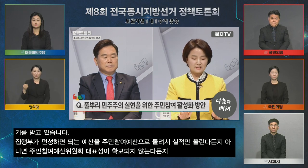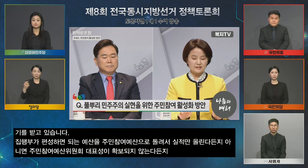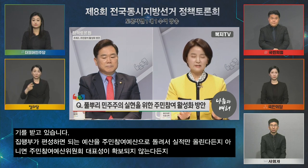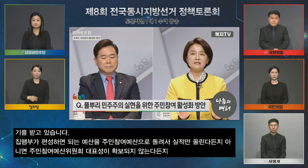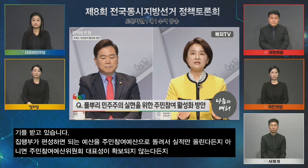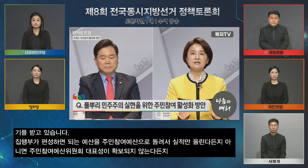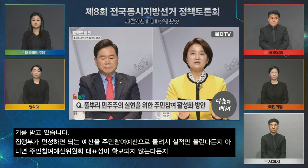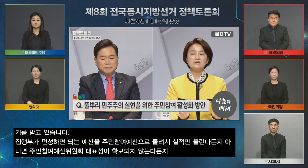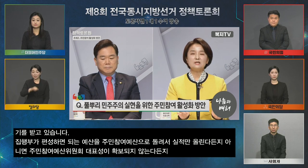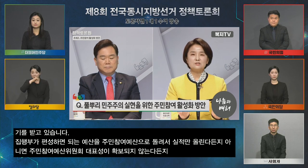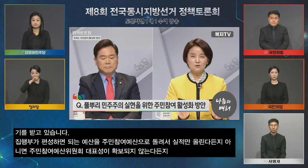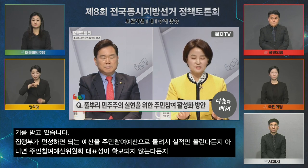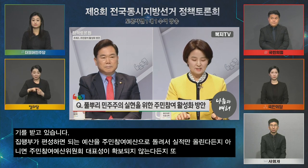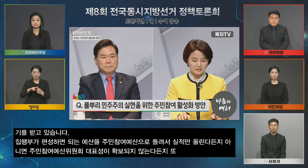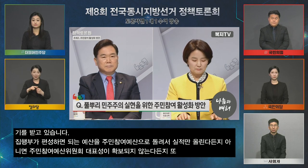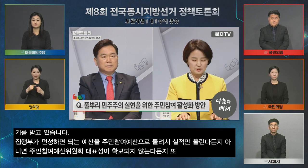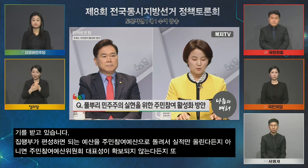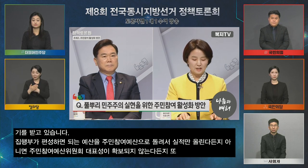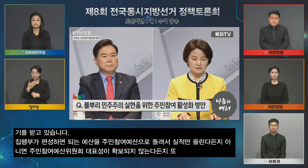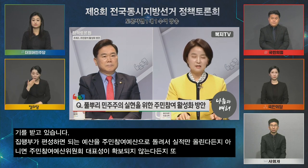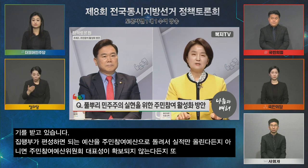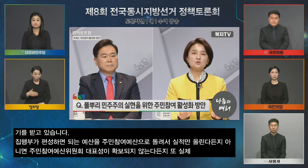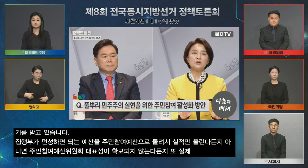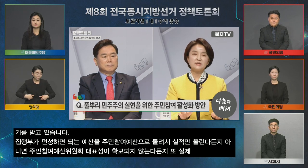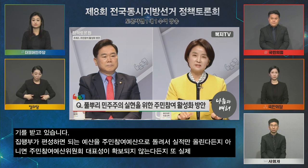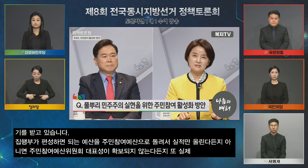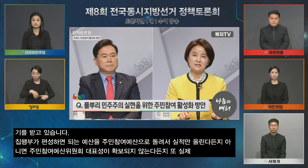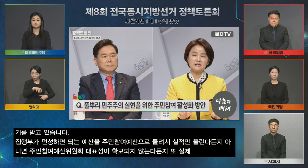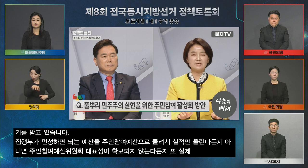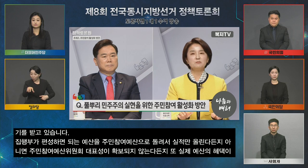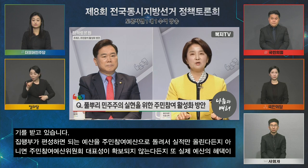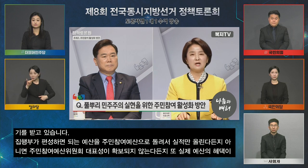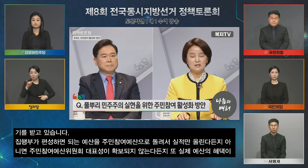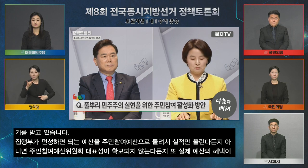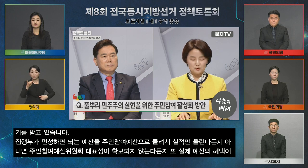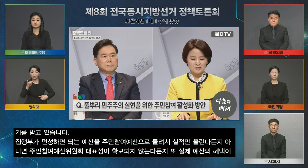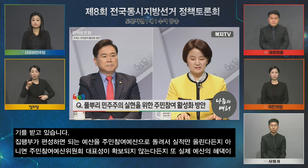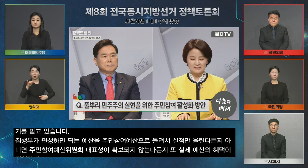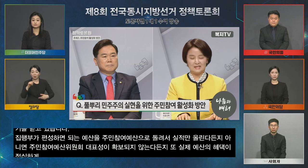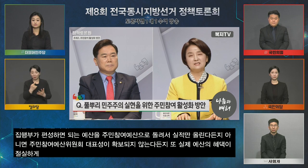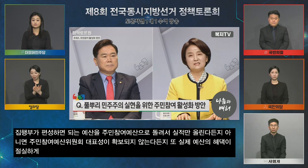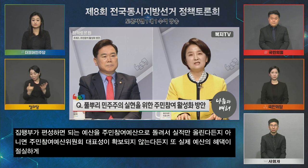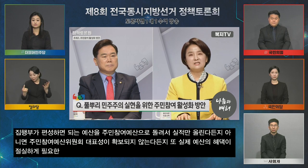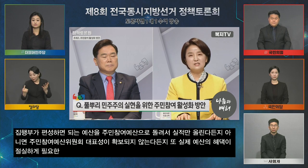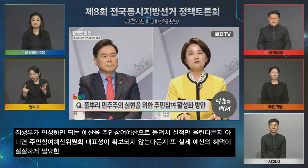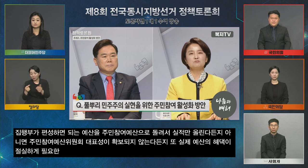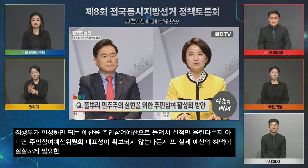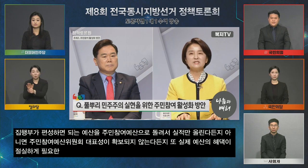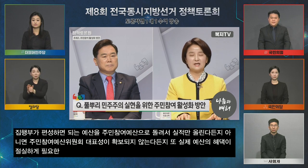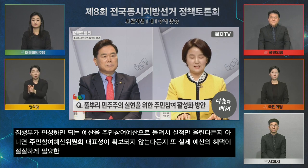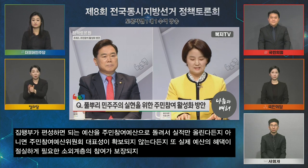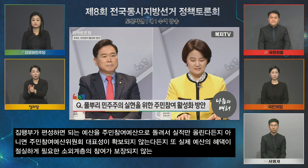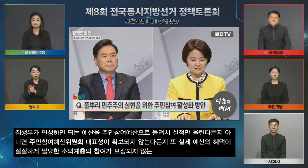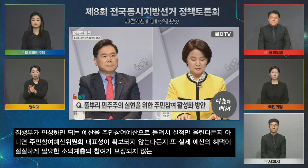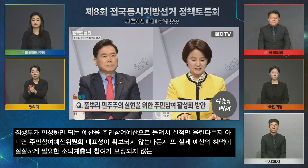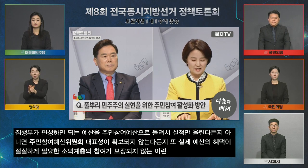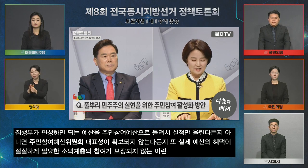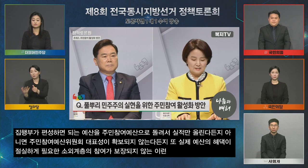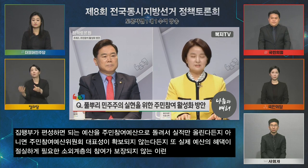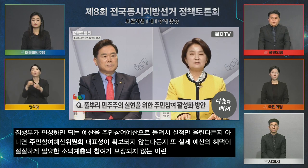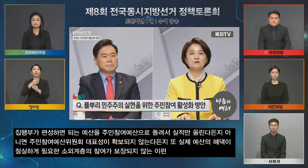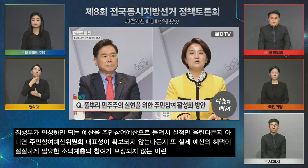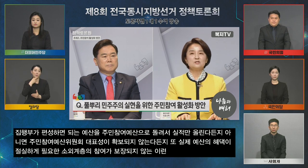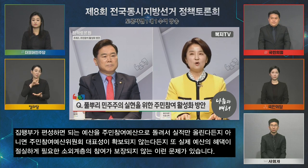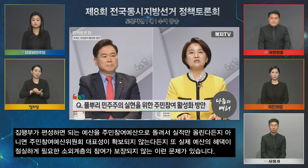예산의 혜택이 절실하게 필요한 소외계층의 참여가 보장되지 않는 이런 문제가 있습니다.